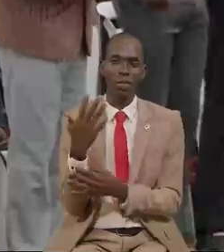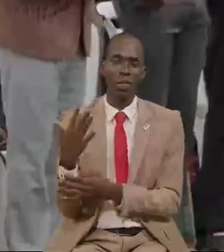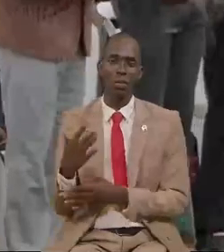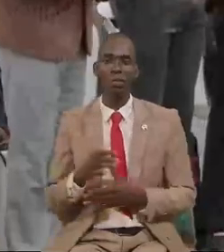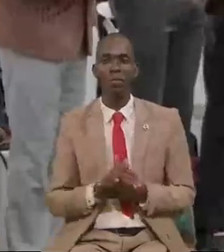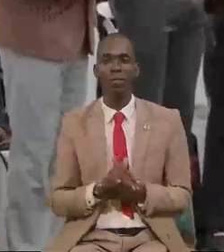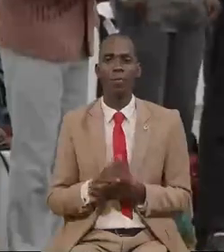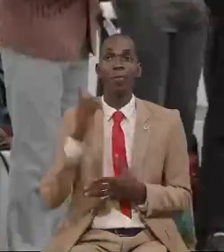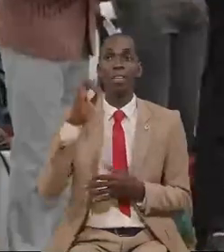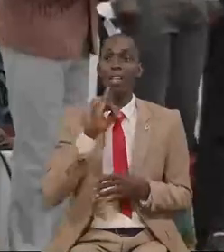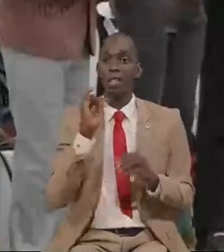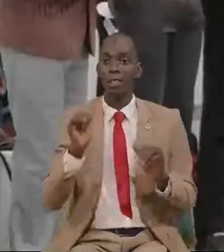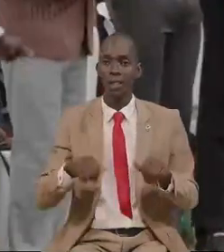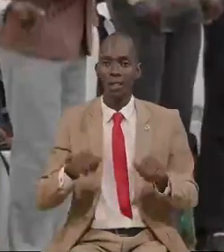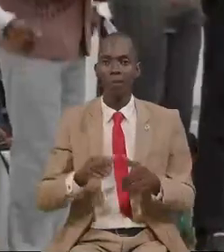capable,